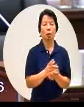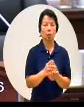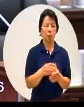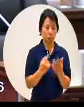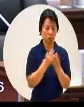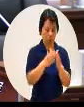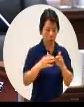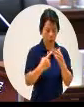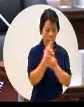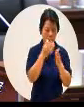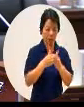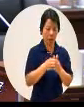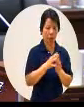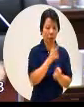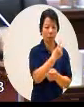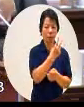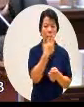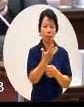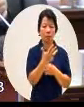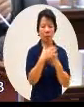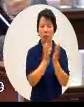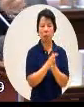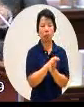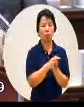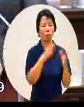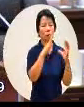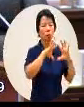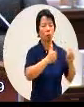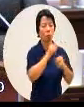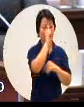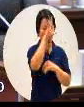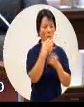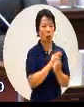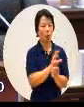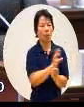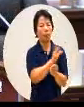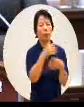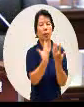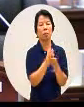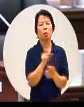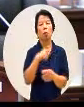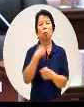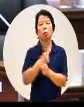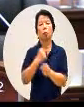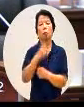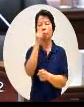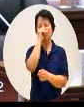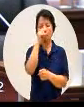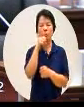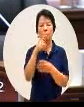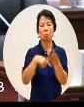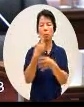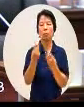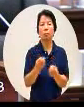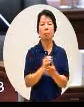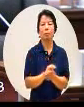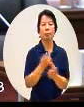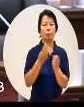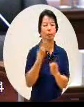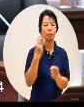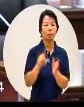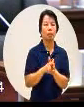228都是拿來罵國民黨的而不是拿來做什麼好事所以三年前